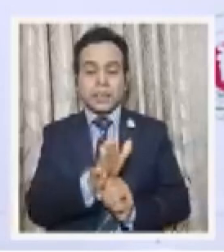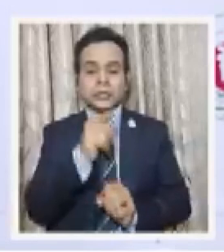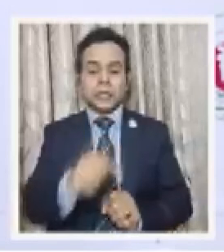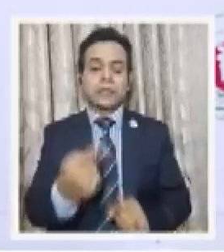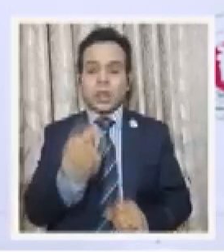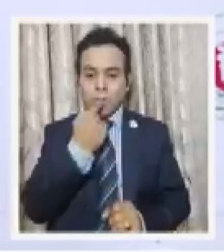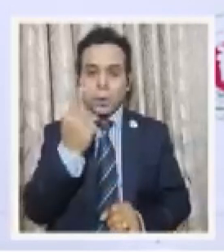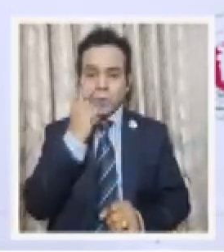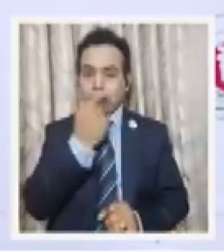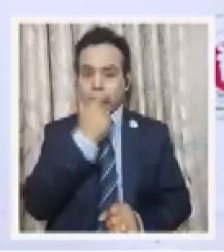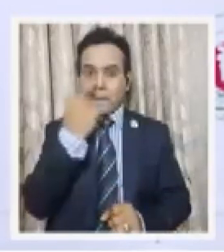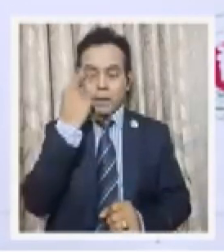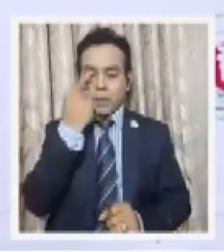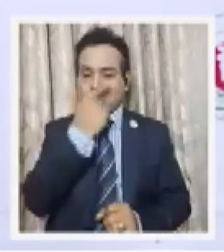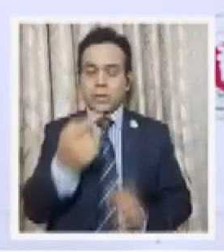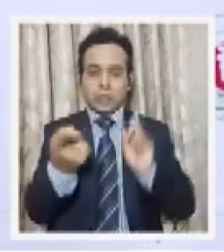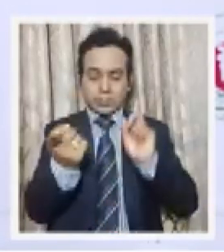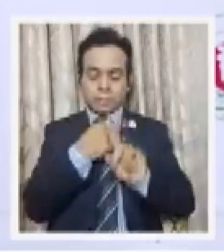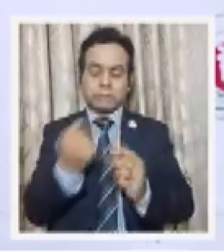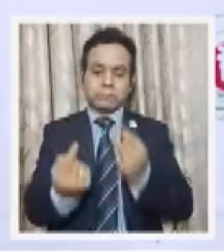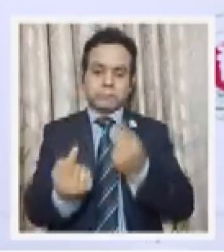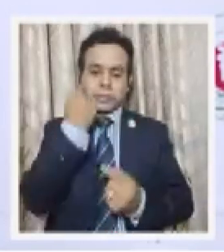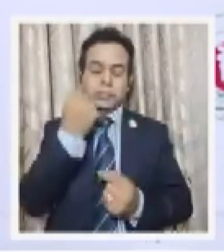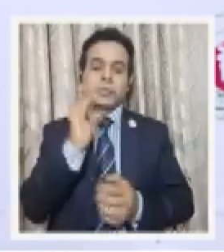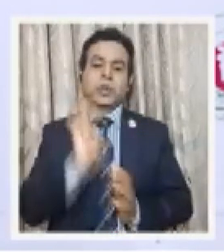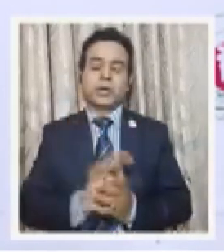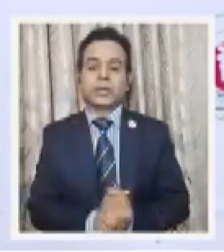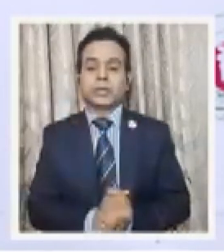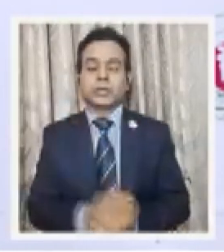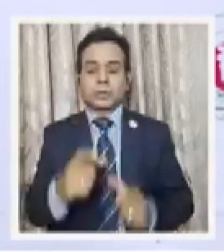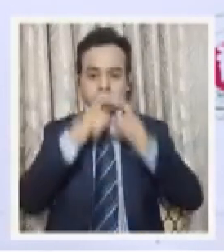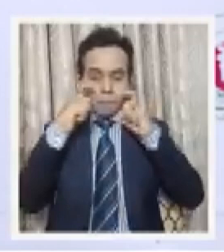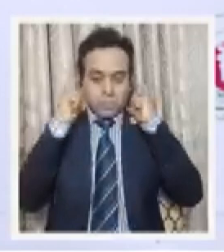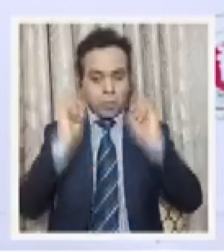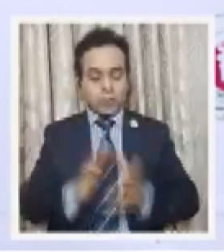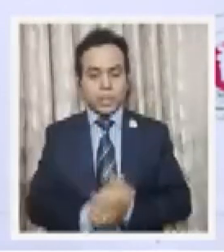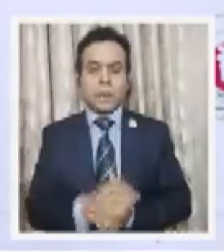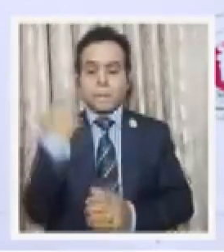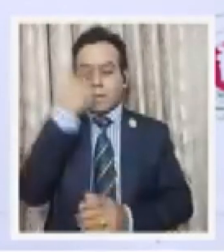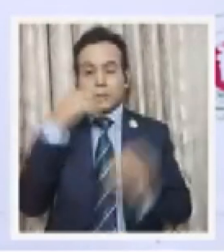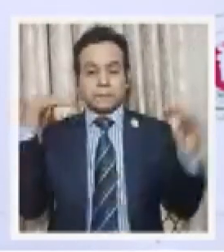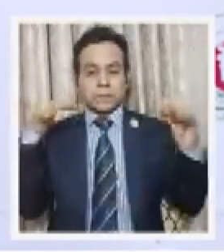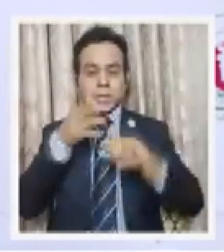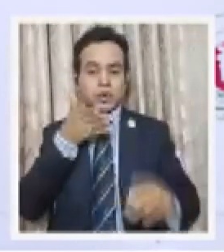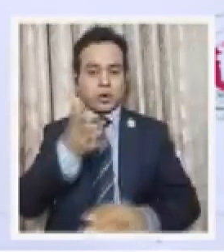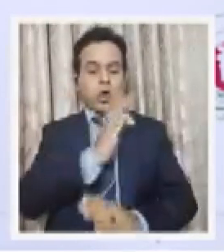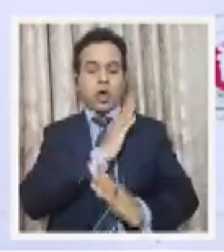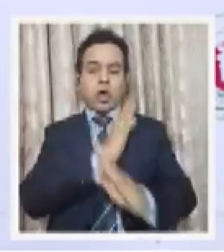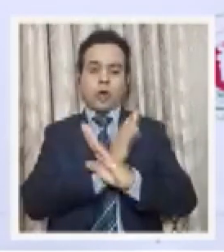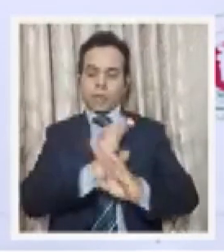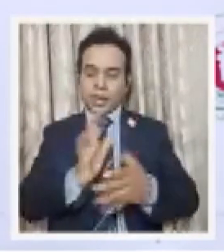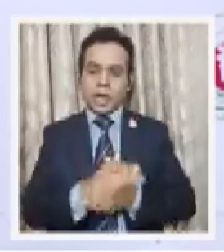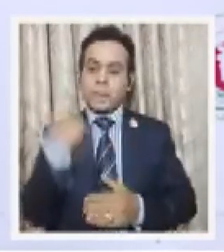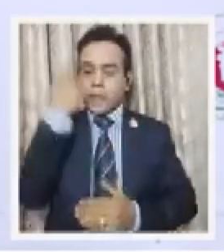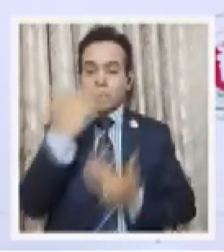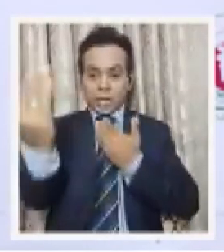এরকম খাবার খাদ্য তালিকার মধ্যে রাখতে হবে, যেগুলো আমরা প্রতিনিয়তই বলে থাকি, ভিটামিন সি সমৃদ্ধ খাবার, জিঙ্ক আছে এরকম